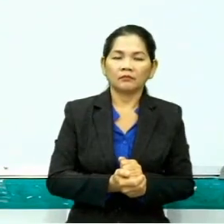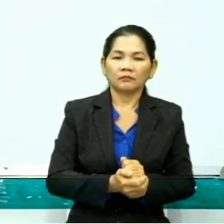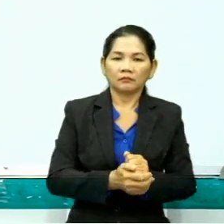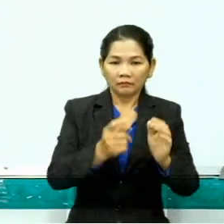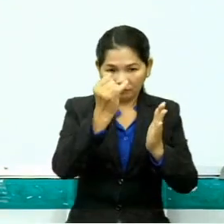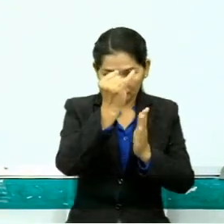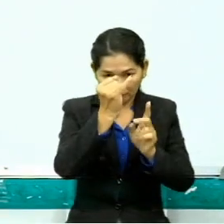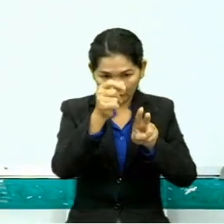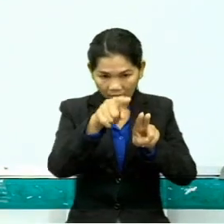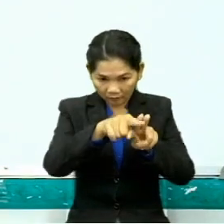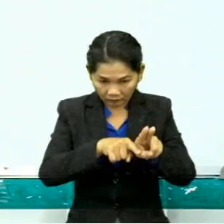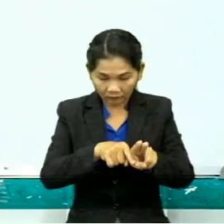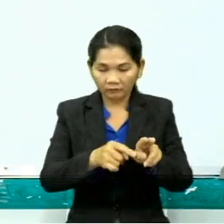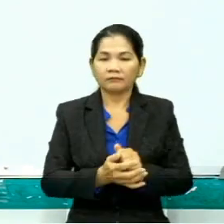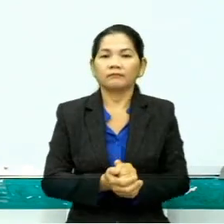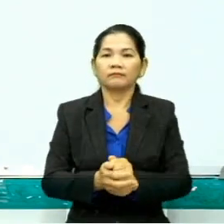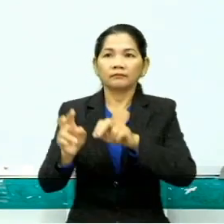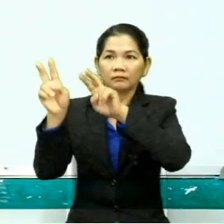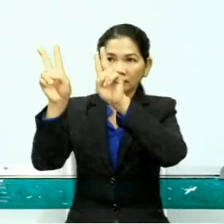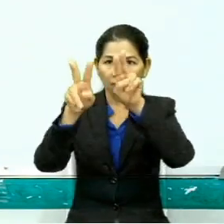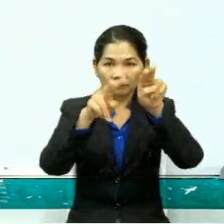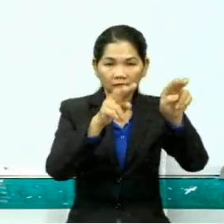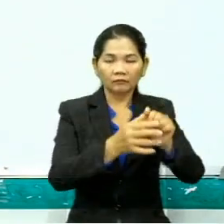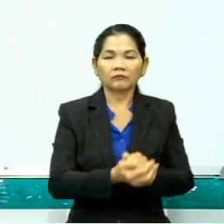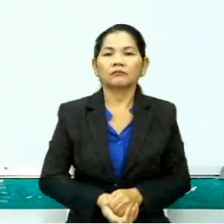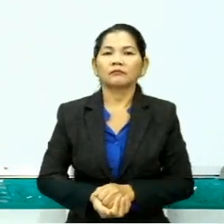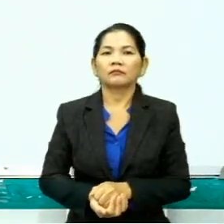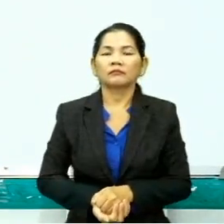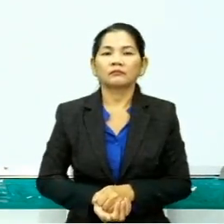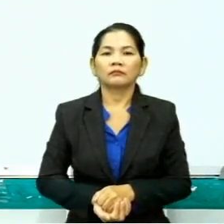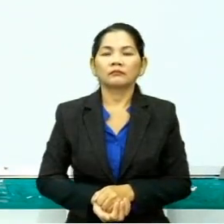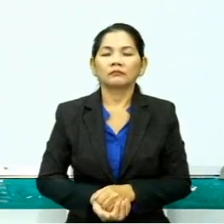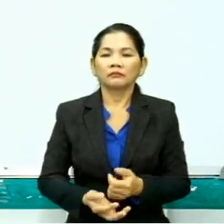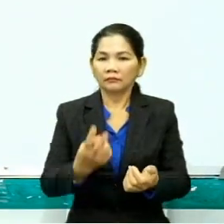á chả nè kiện tê chó